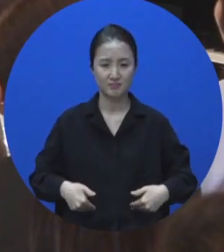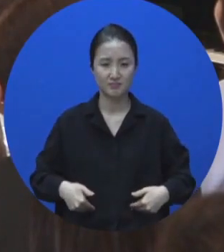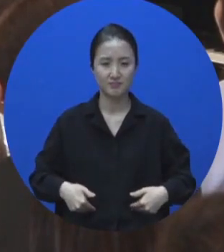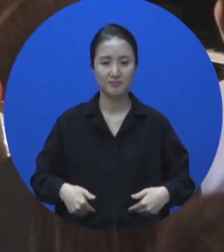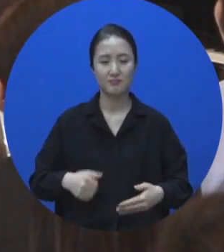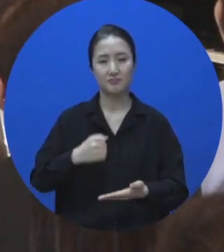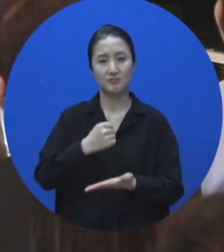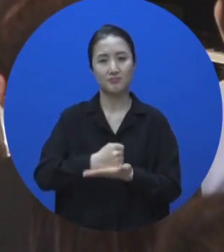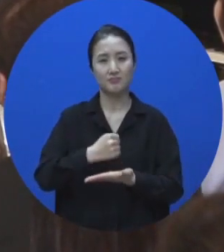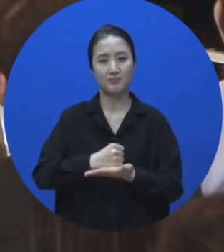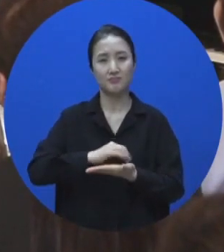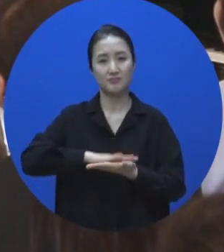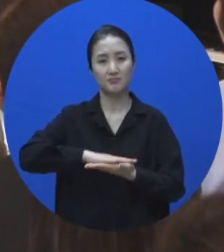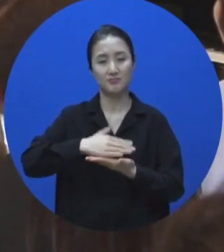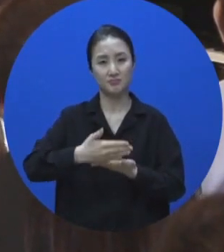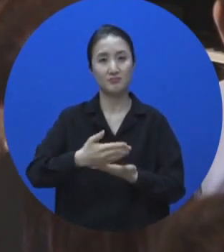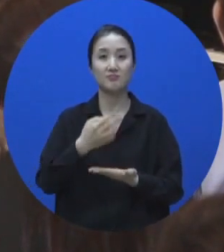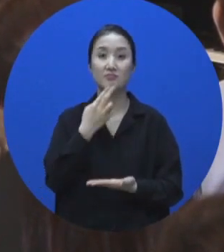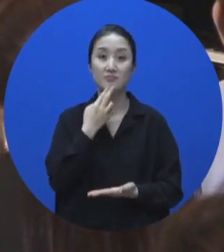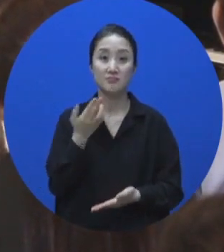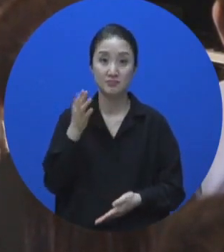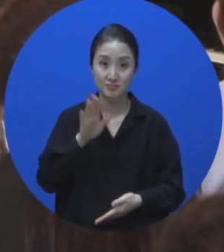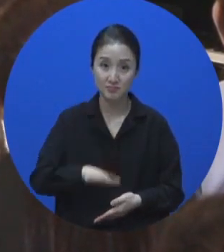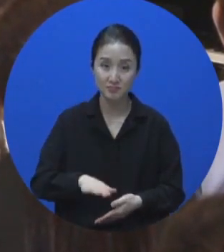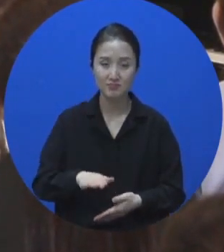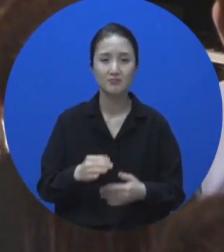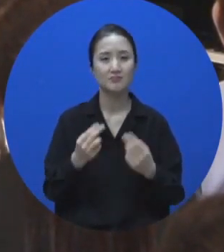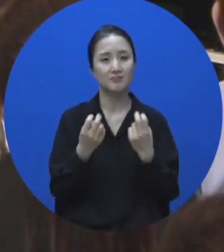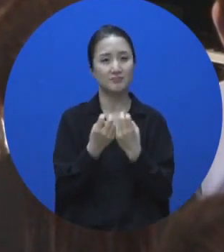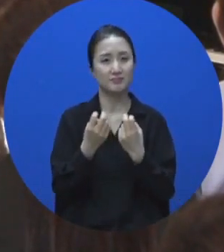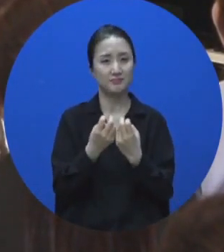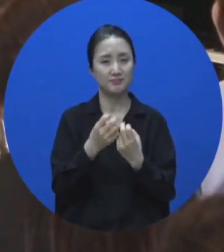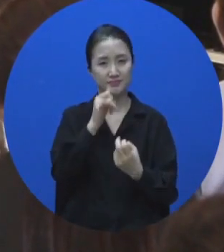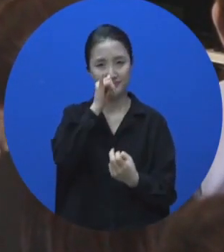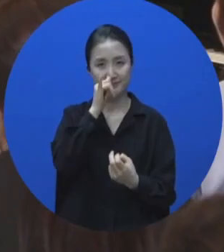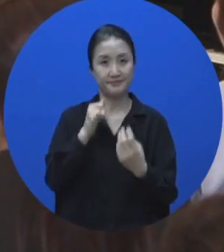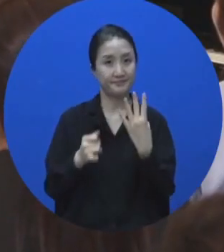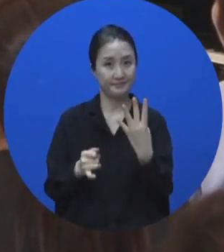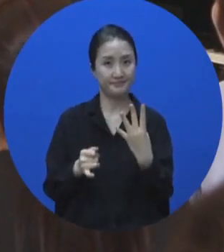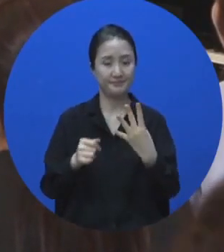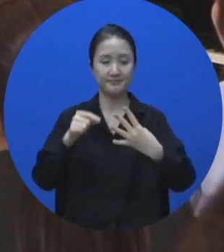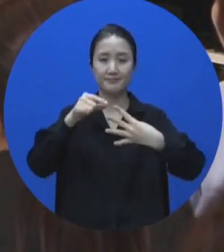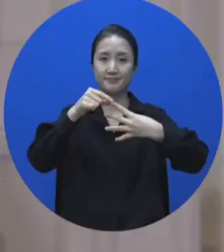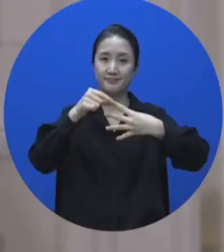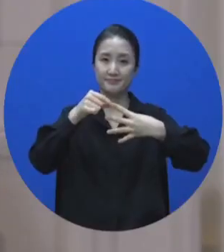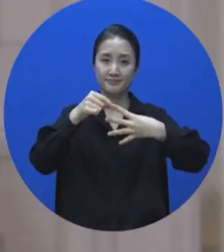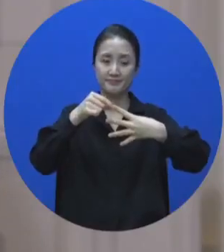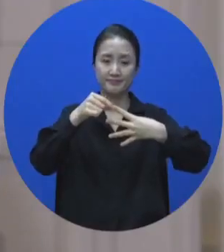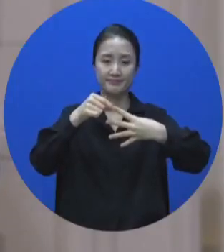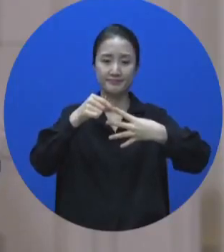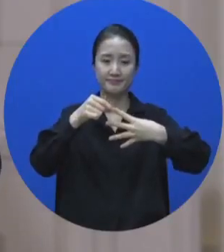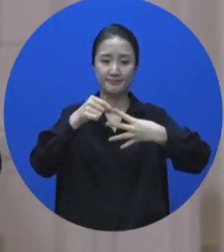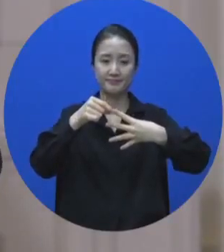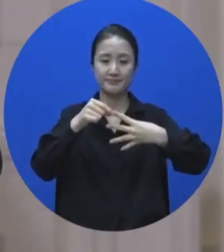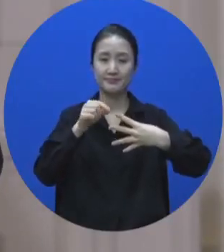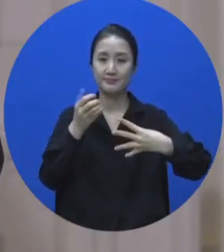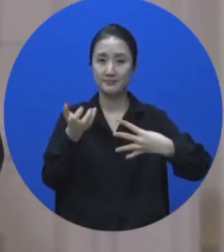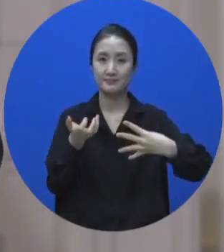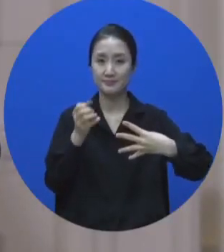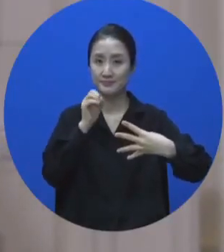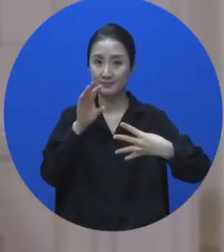지금부터는 통장이 없어도 3 아파트 갖는 방법 4가지를 알려드리겠습니다 첫 번째로